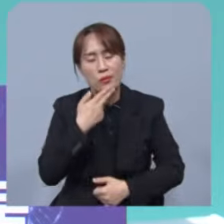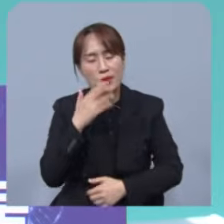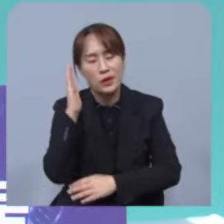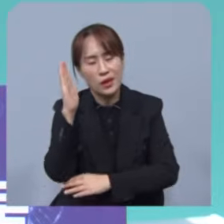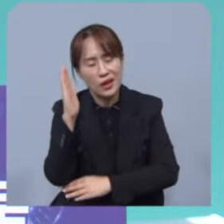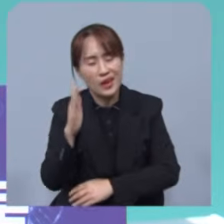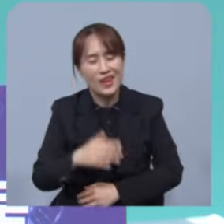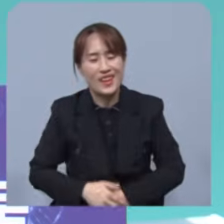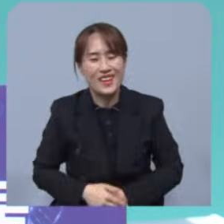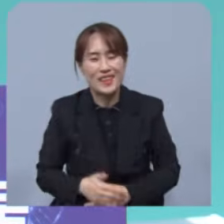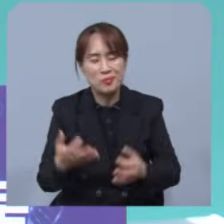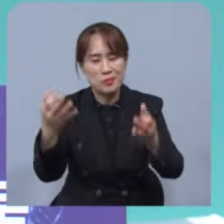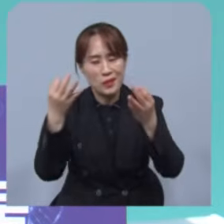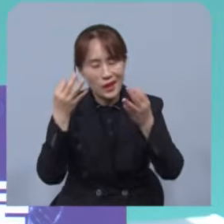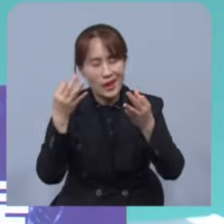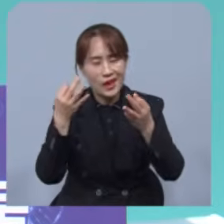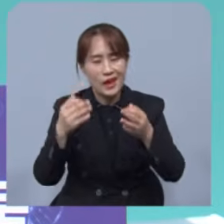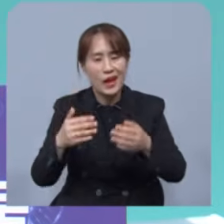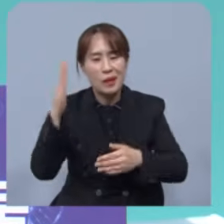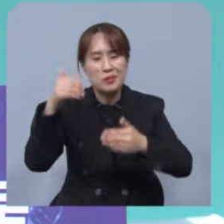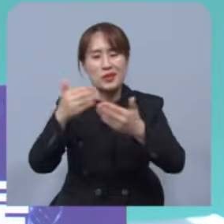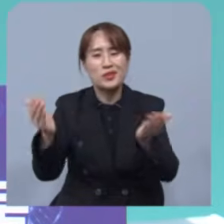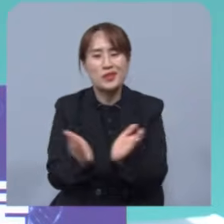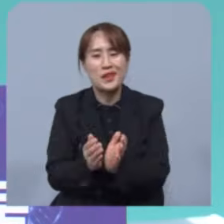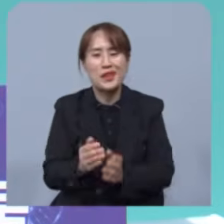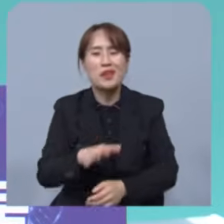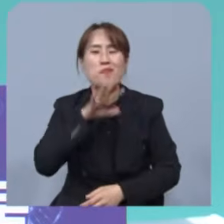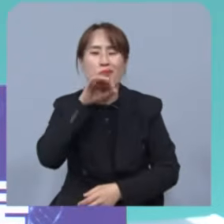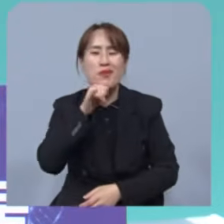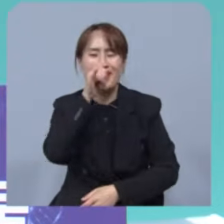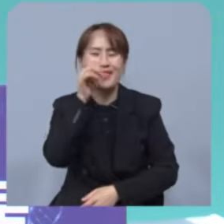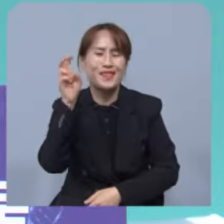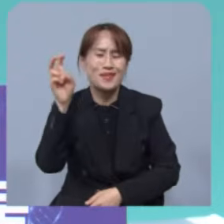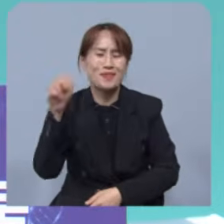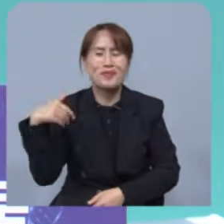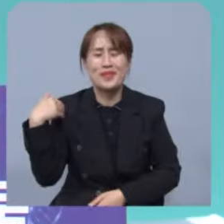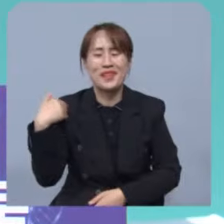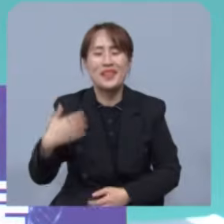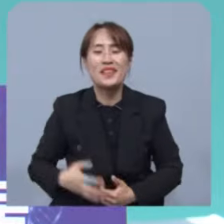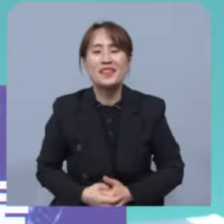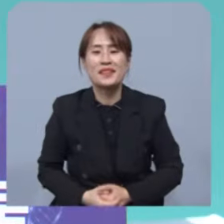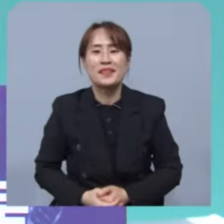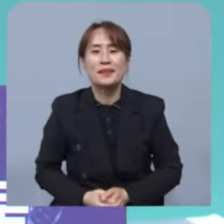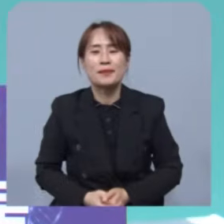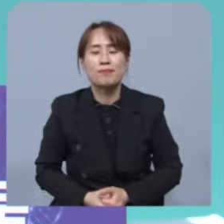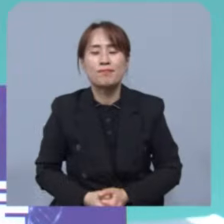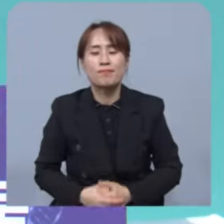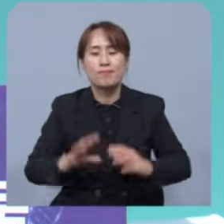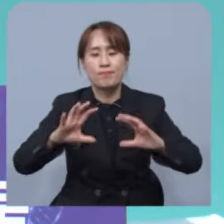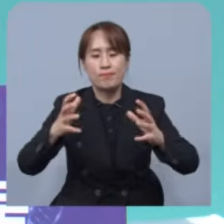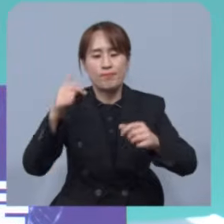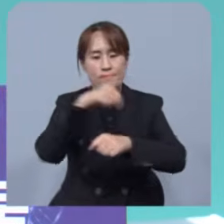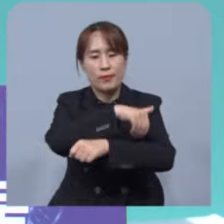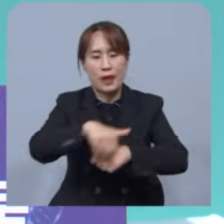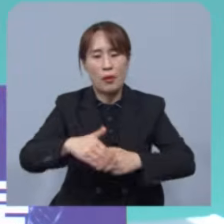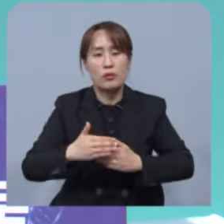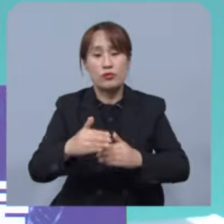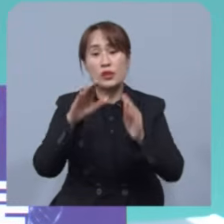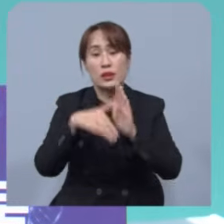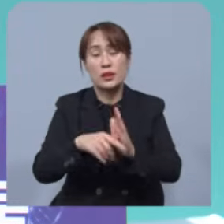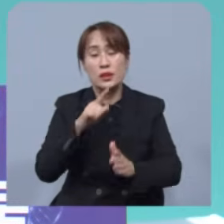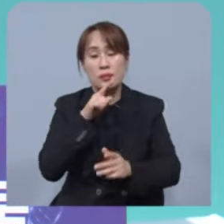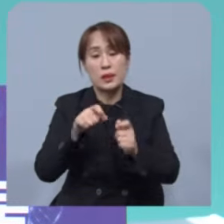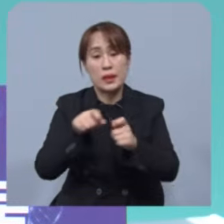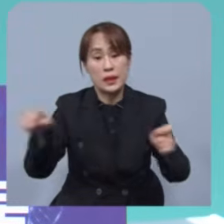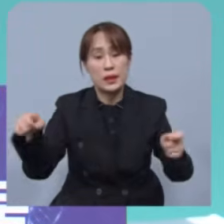이거 당에서 뭐라 그럴지도 모르겠는데 그러나 어쨌든 국가 정책이라고 하는 것은 사실